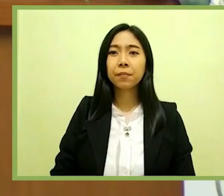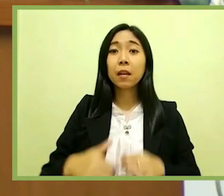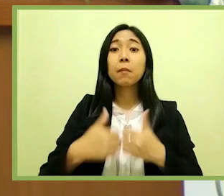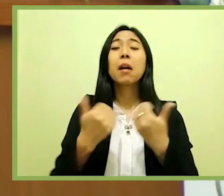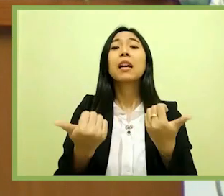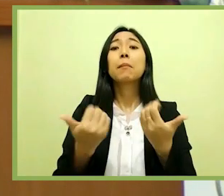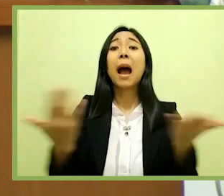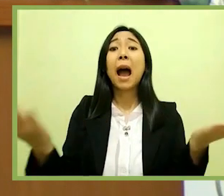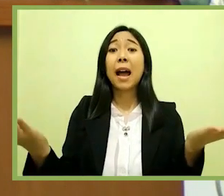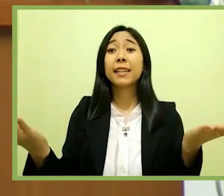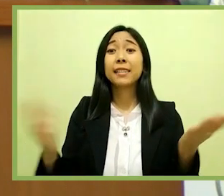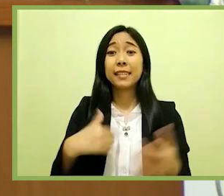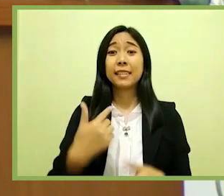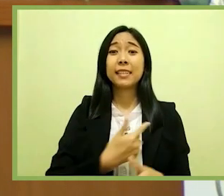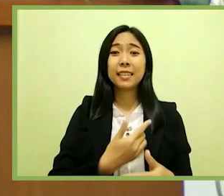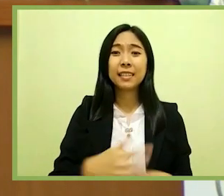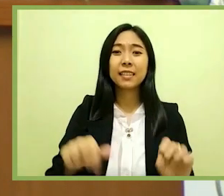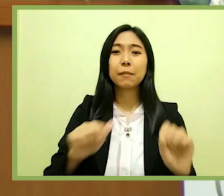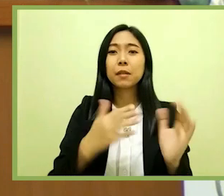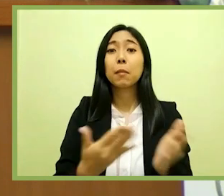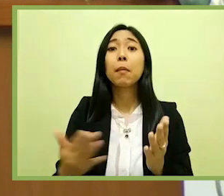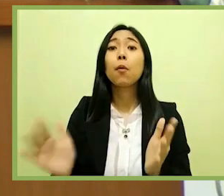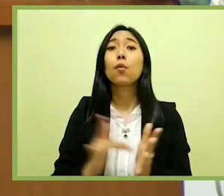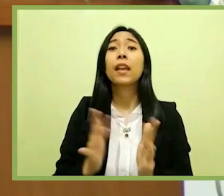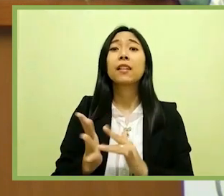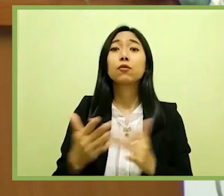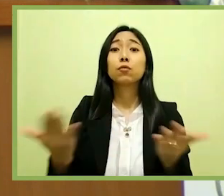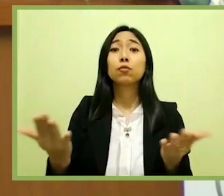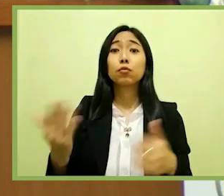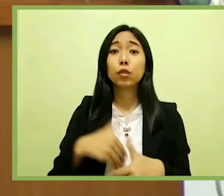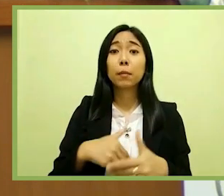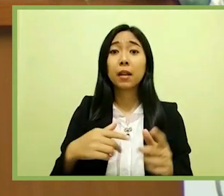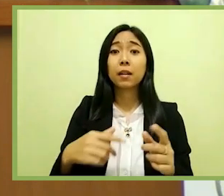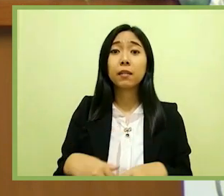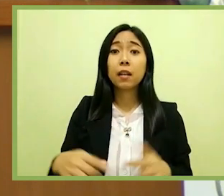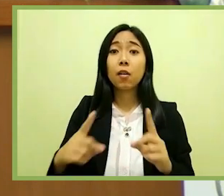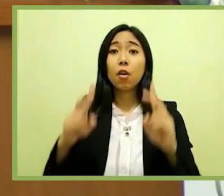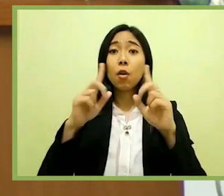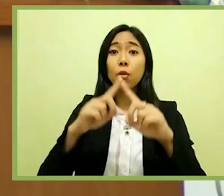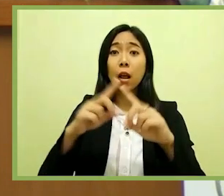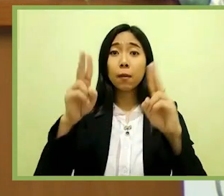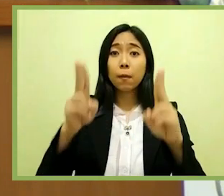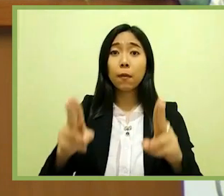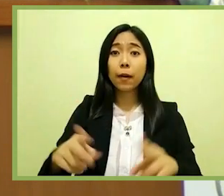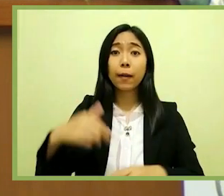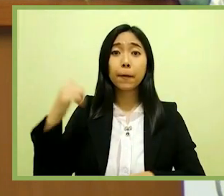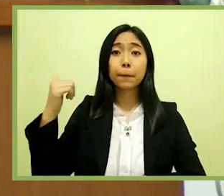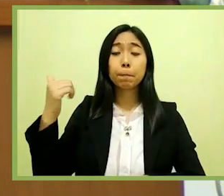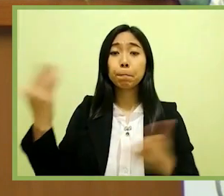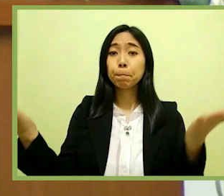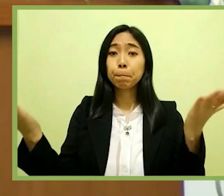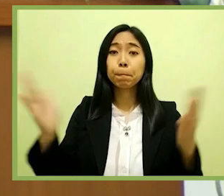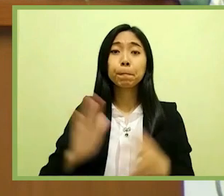maka bagaimana kita bisa menyatakan Kristus serta kehadiran